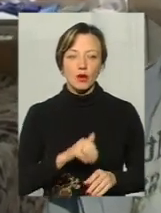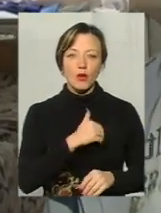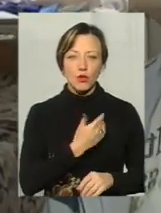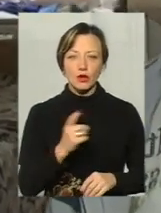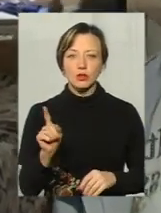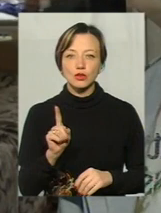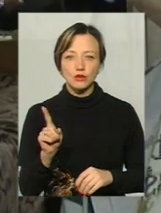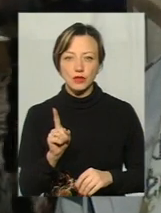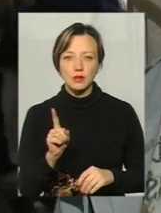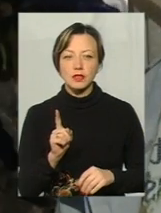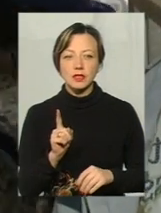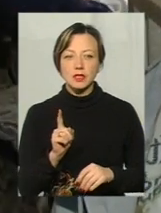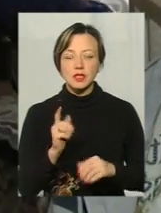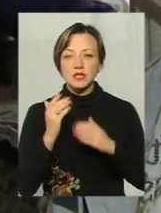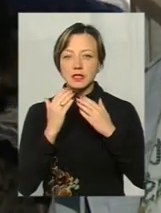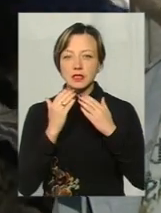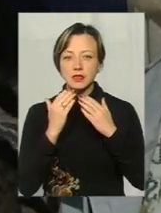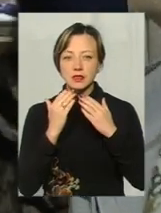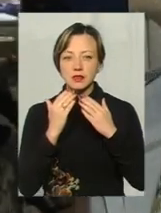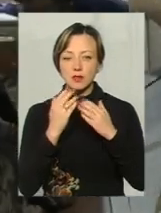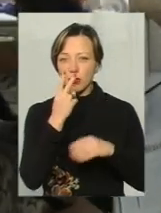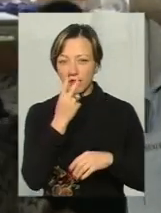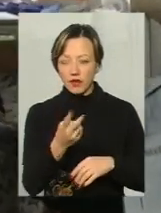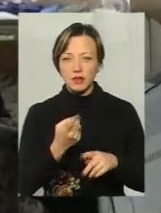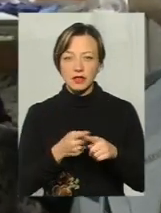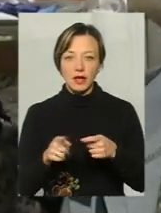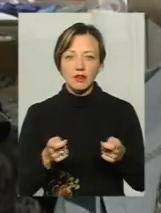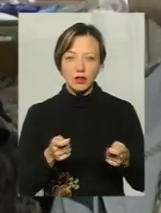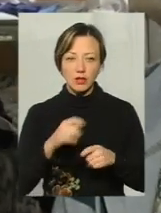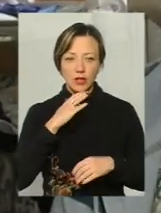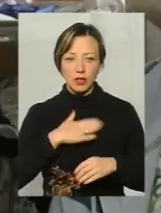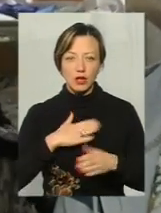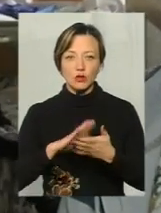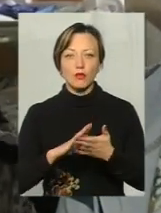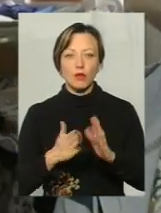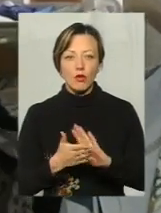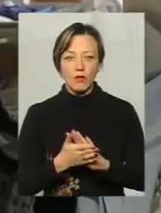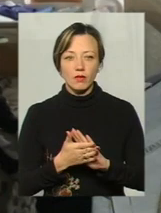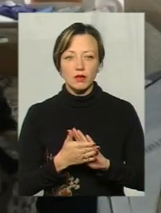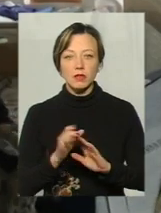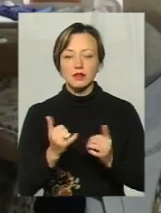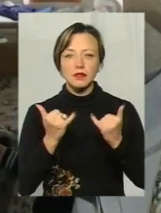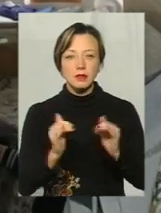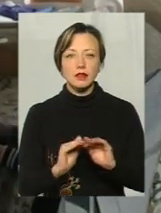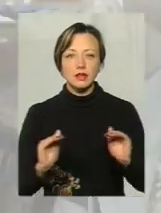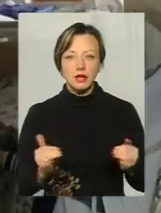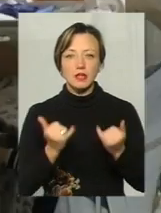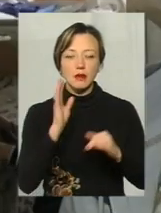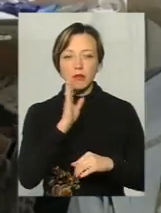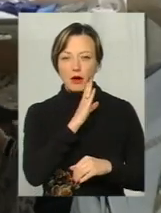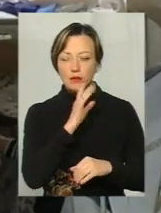щоб звернулося наше керівництво, подивилося це керівництво на наші ці умови і для дітей, і для мам,